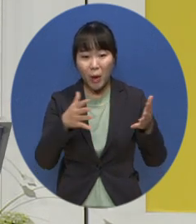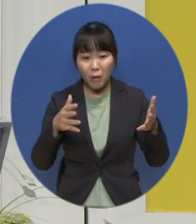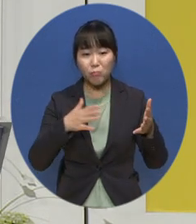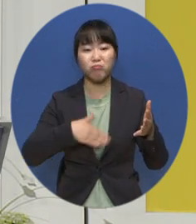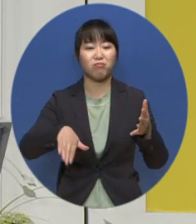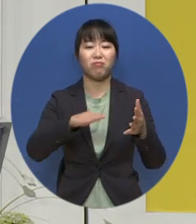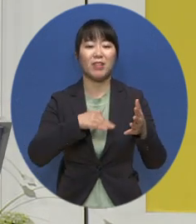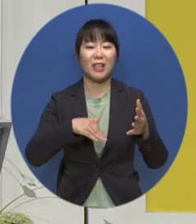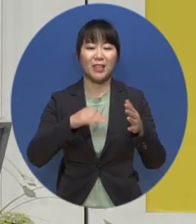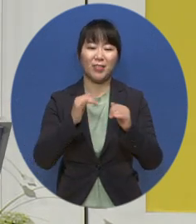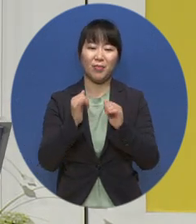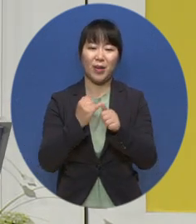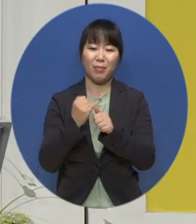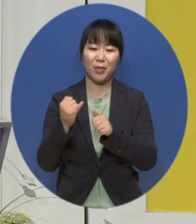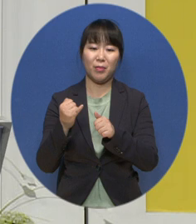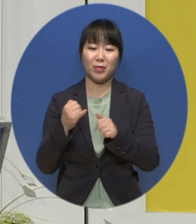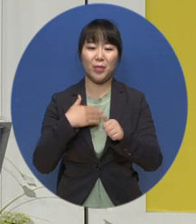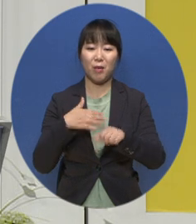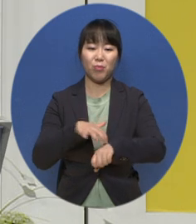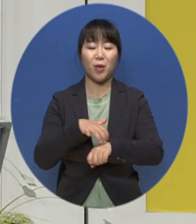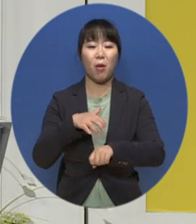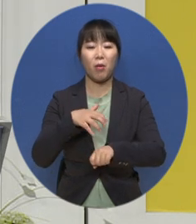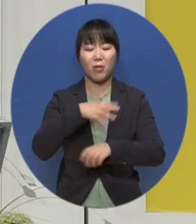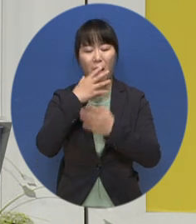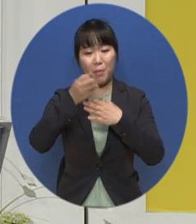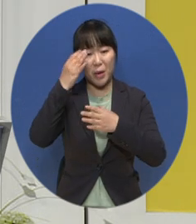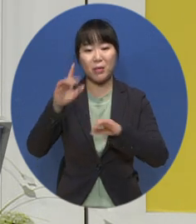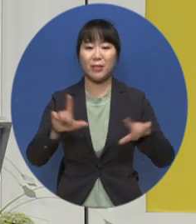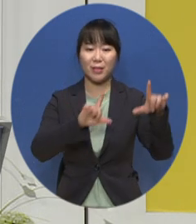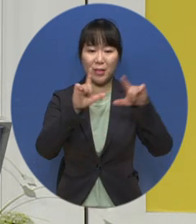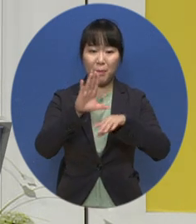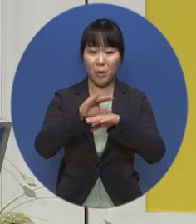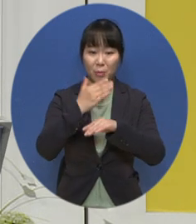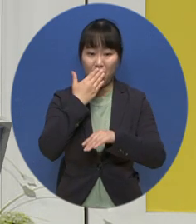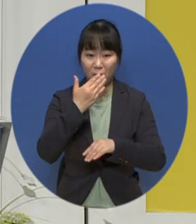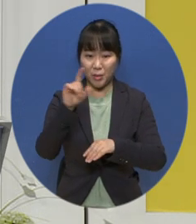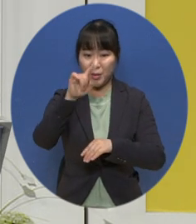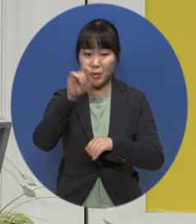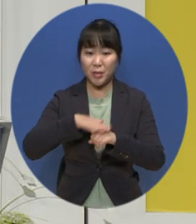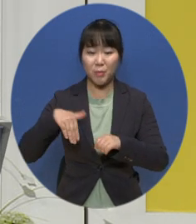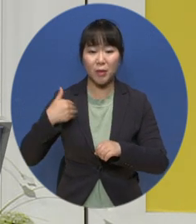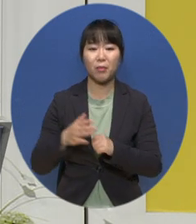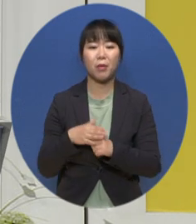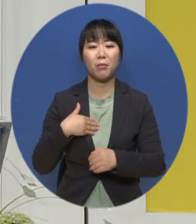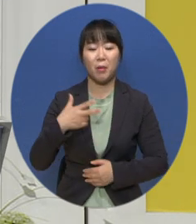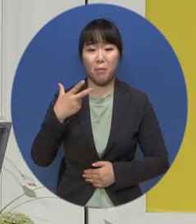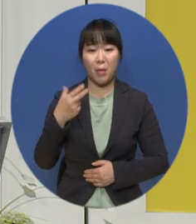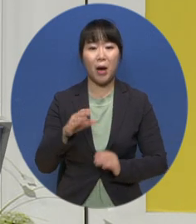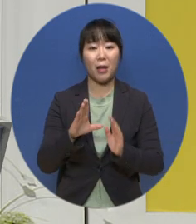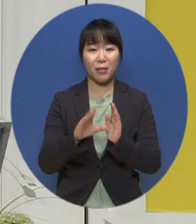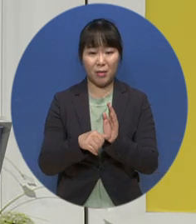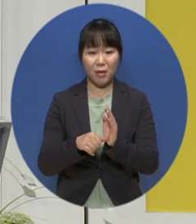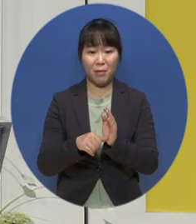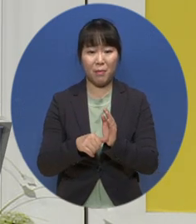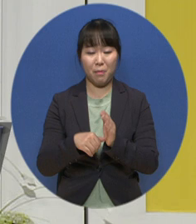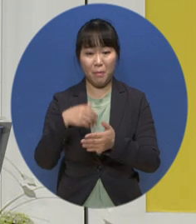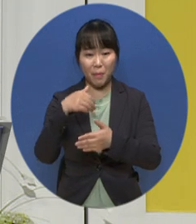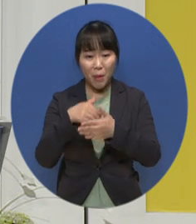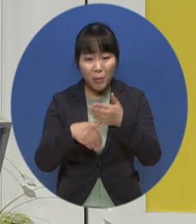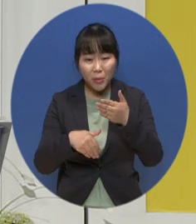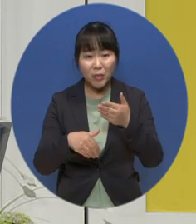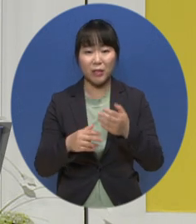삽니다 음 제이제 여기서 방송에서 얘기에 느꼈지 모르겠습니다만 제 대령 볼 때 거야 안돼 에